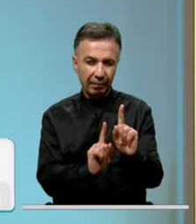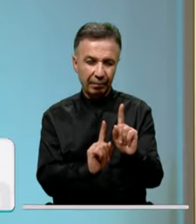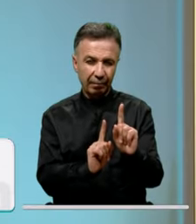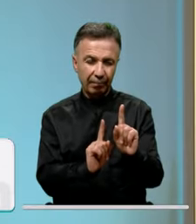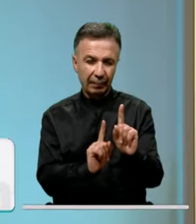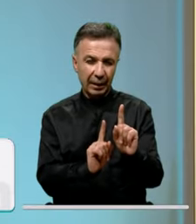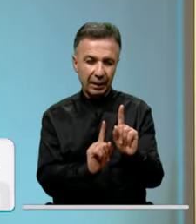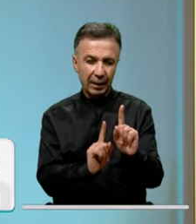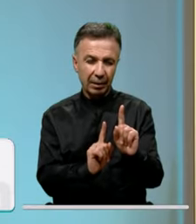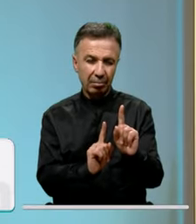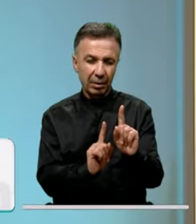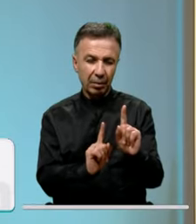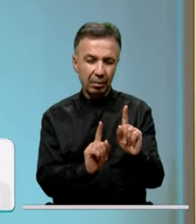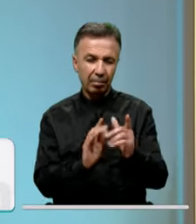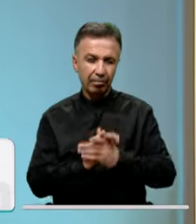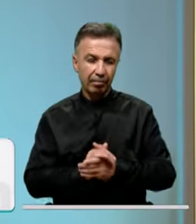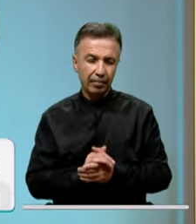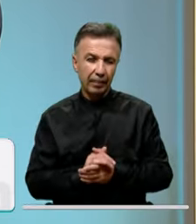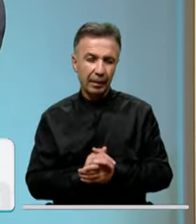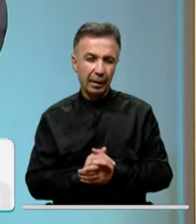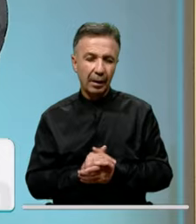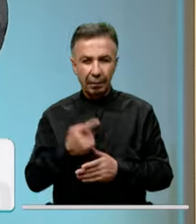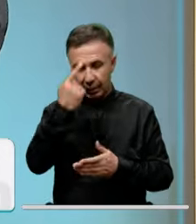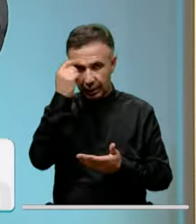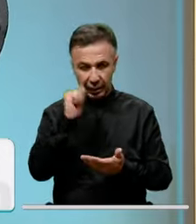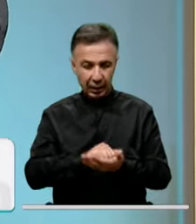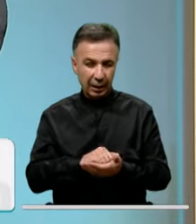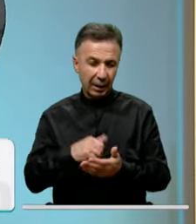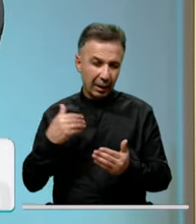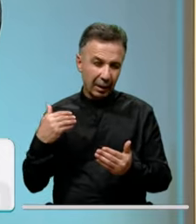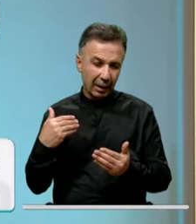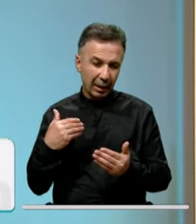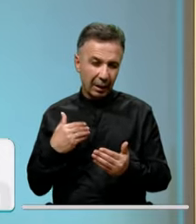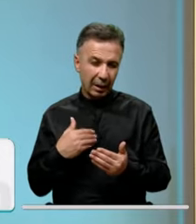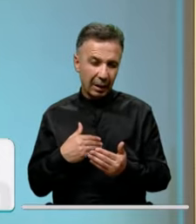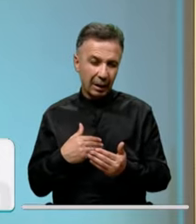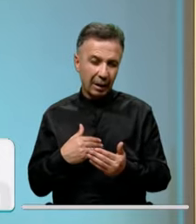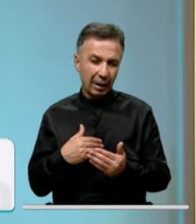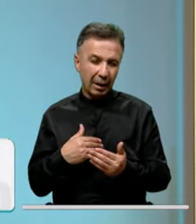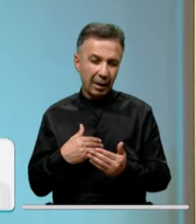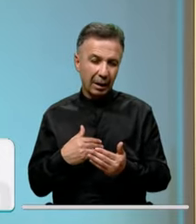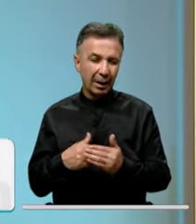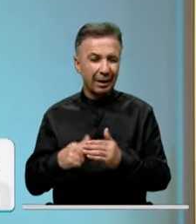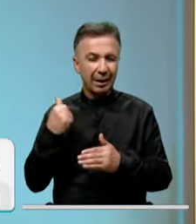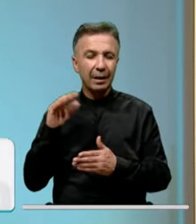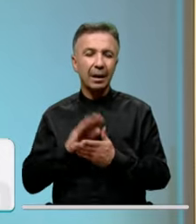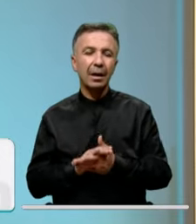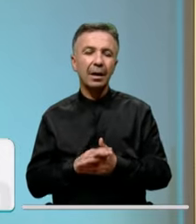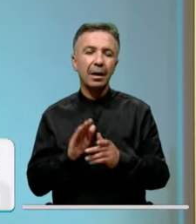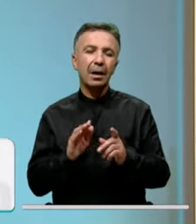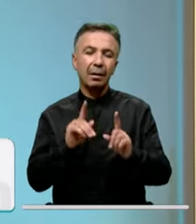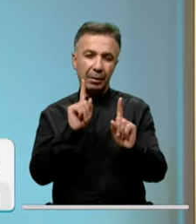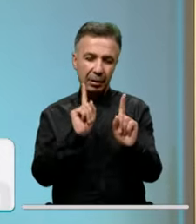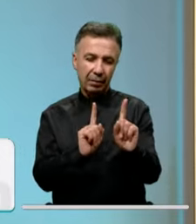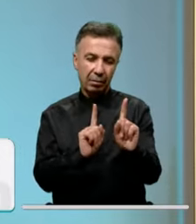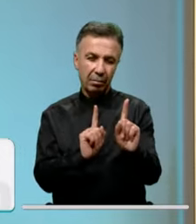hocam. Bir topuk mesafesi, bir secde edecek kadar safın ta gerisine gitmesine gerek yok. Bir topuk mesafesi